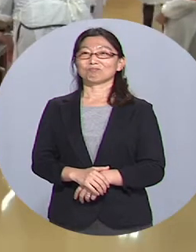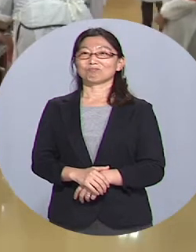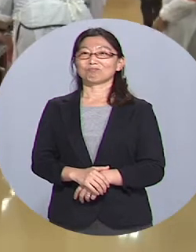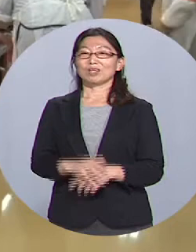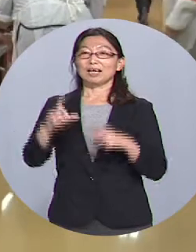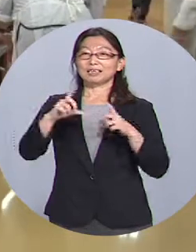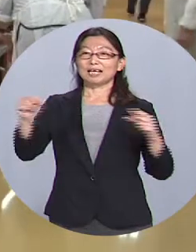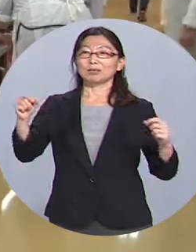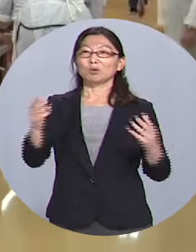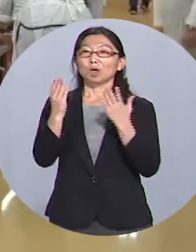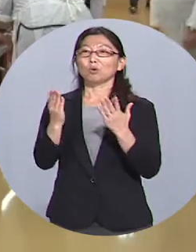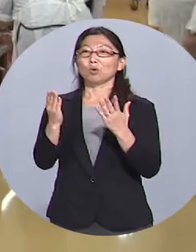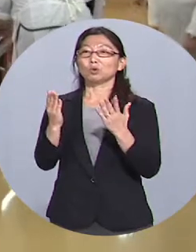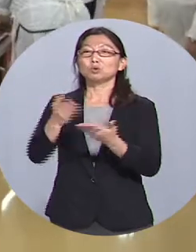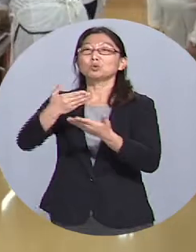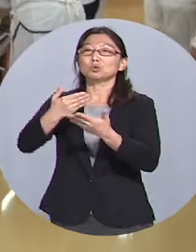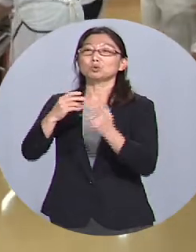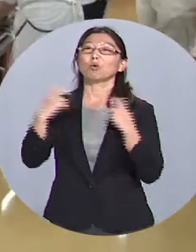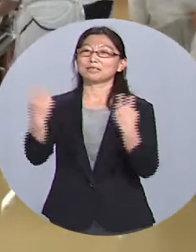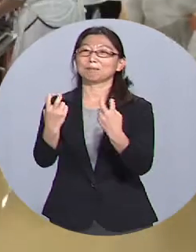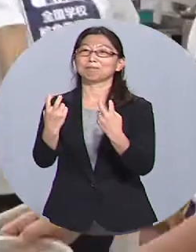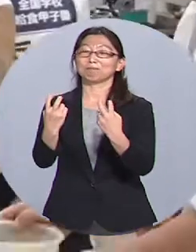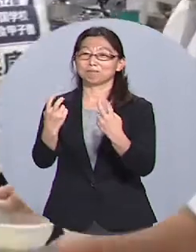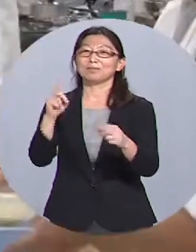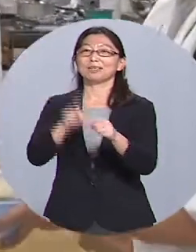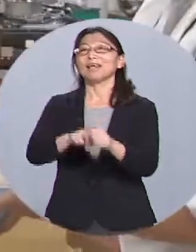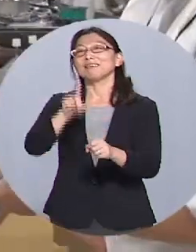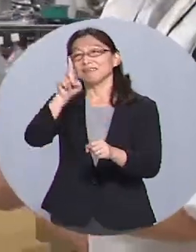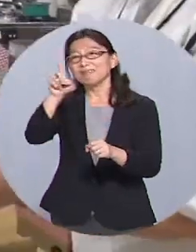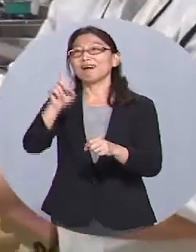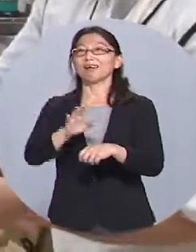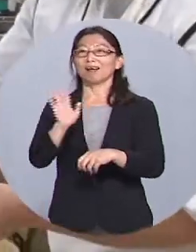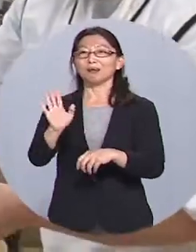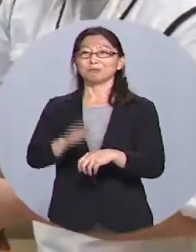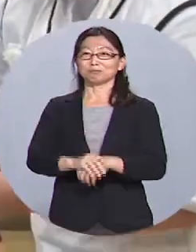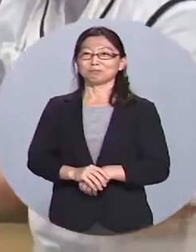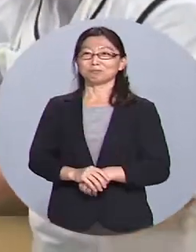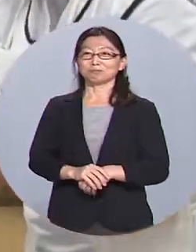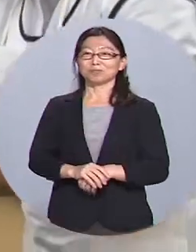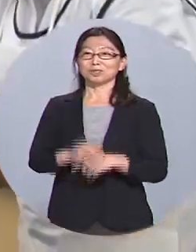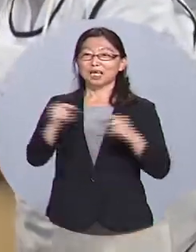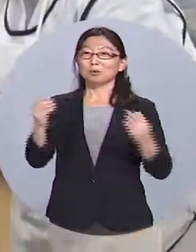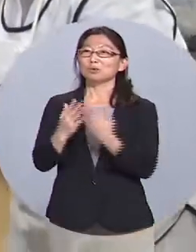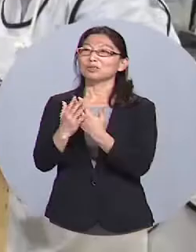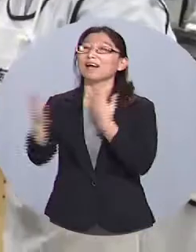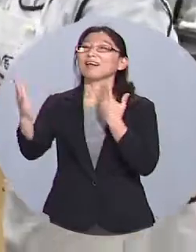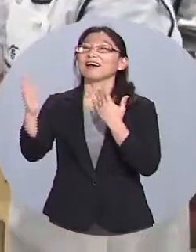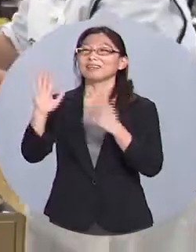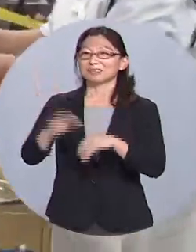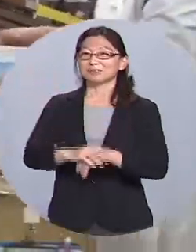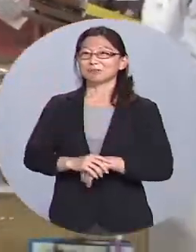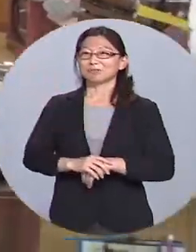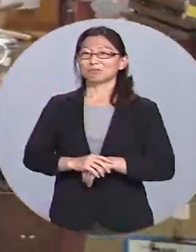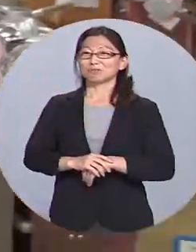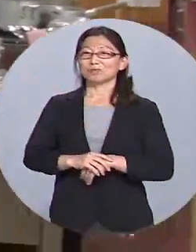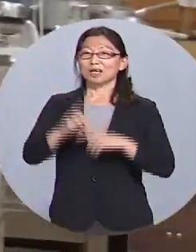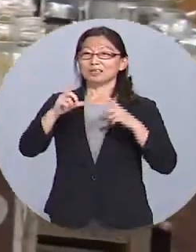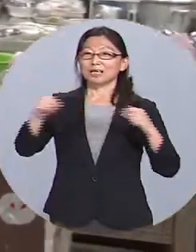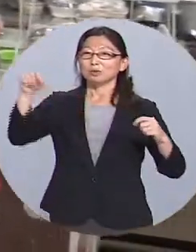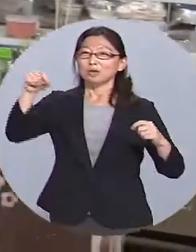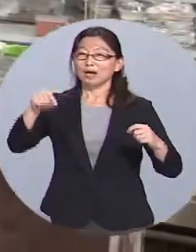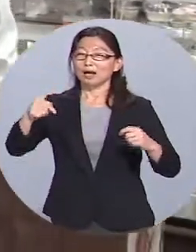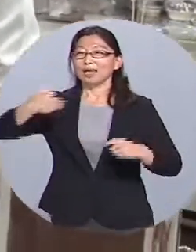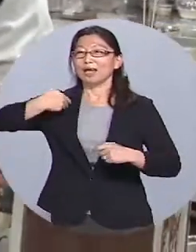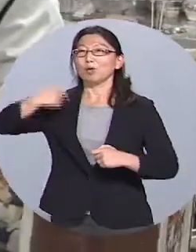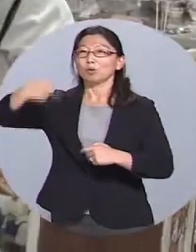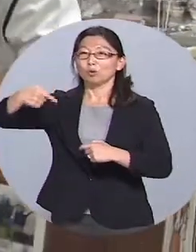全国学校給食甲子園は1年に1度の学校給食の全国大会です。 すごいな。 全国の栄養教